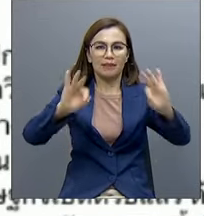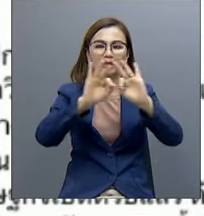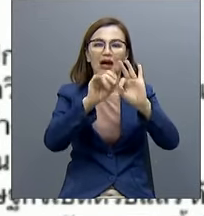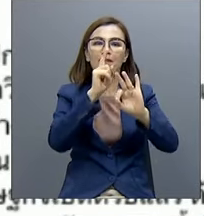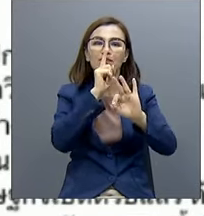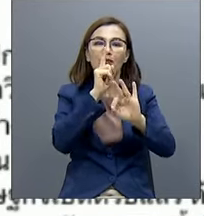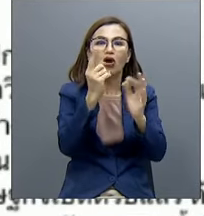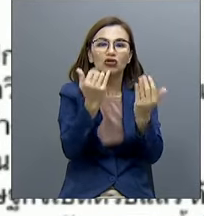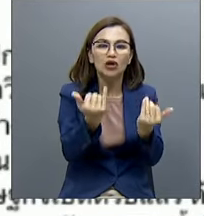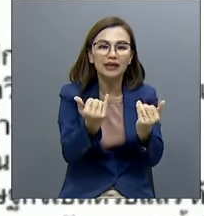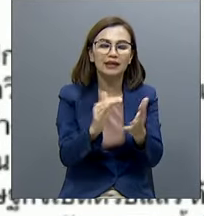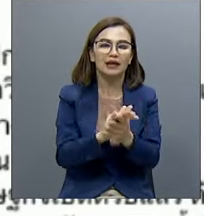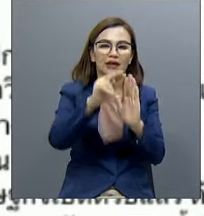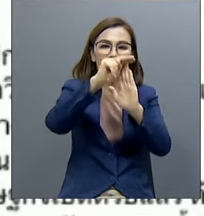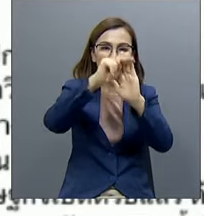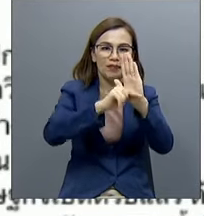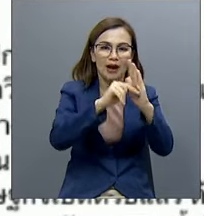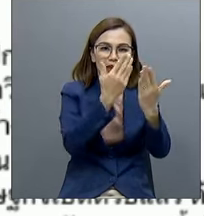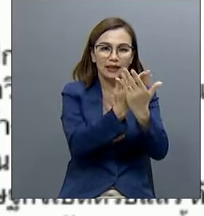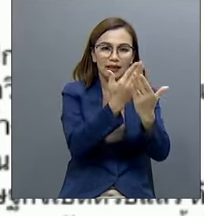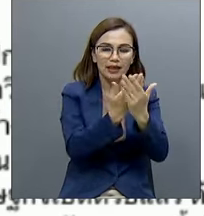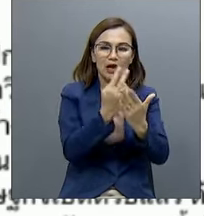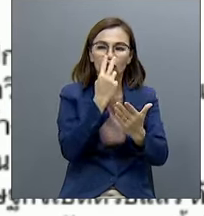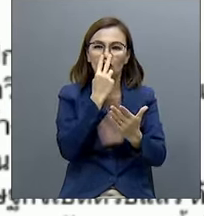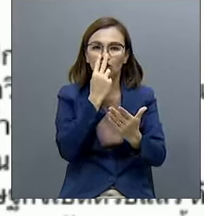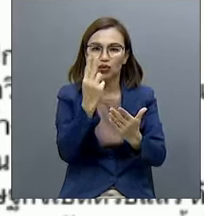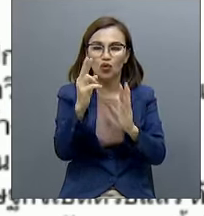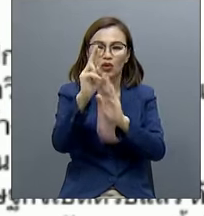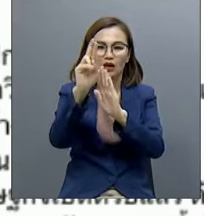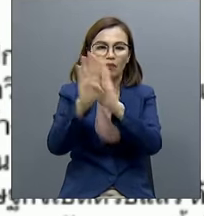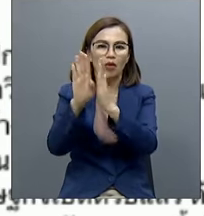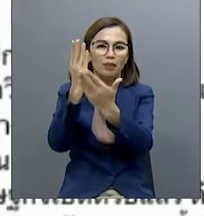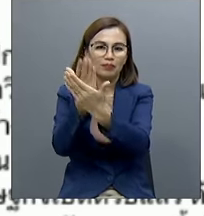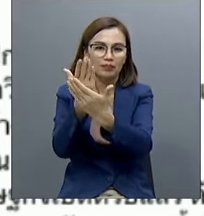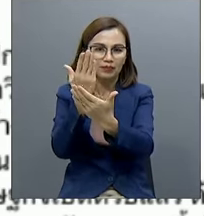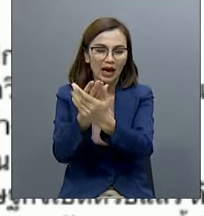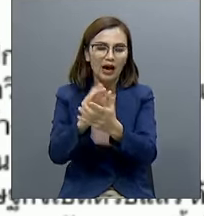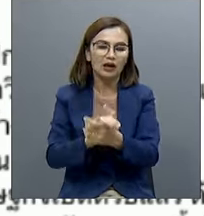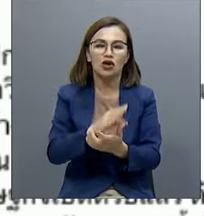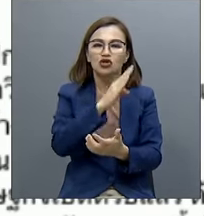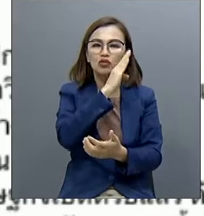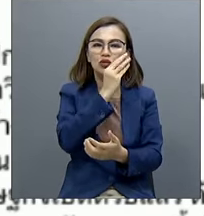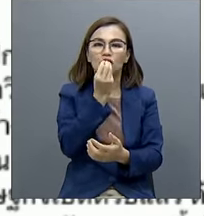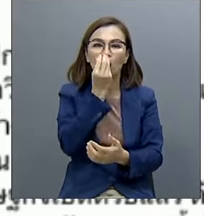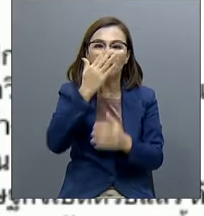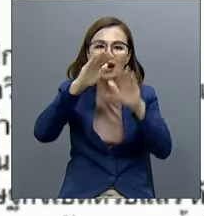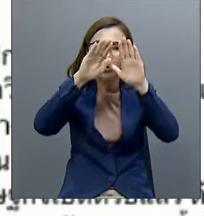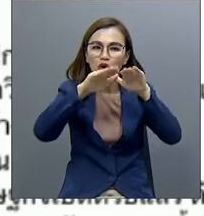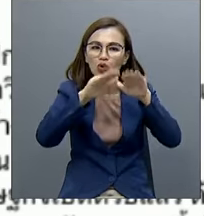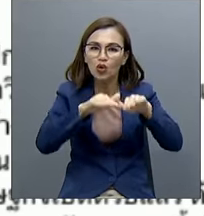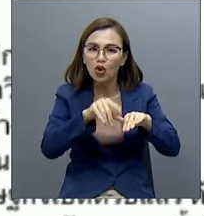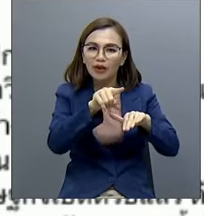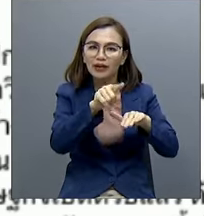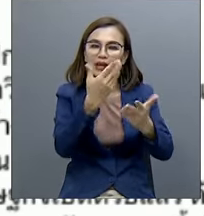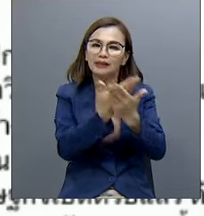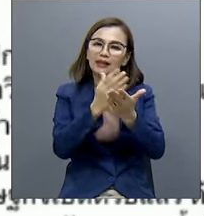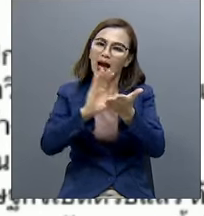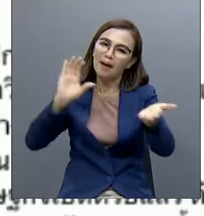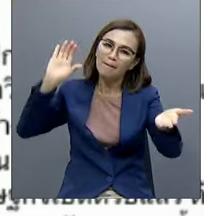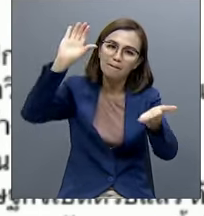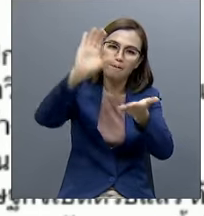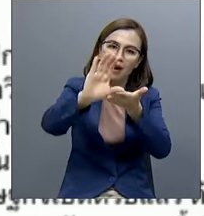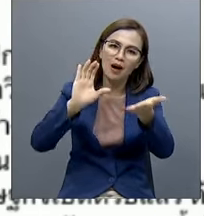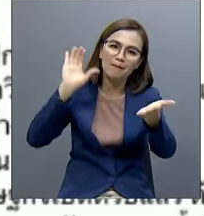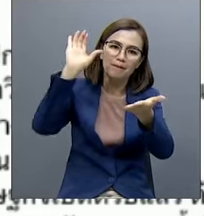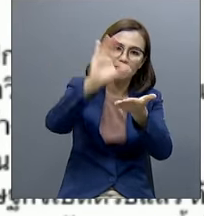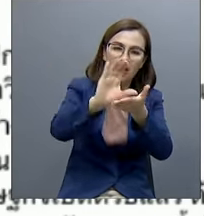หลังนโยบายการเงินก็ต้องให้ความสำคัญกับเสถียรภาพระบบการเงินถ้าลดอัตราดอกเบี้ยต่ำไปนะคะหรือว่าใส่เงินเข้าไปในระบบมากเกินเนี่ยก็